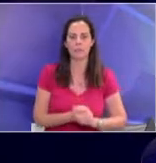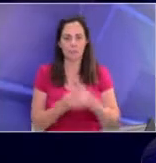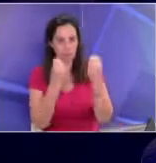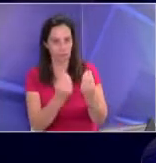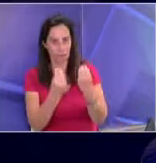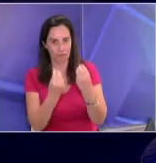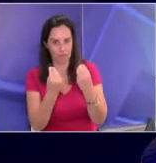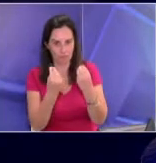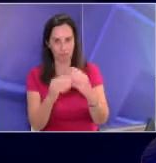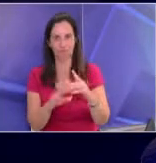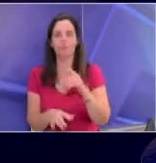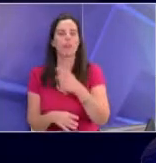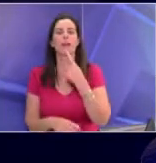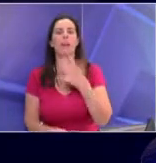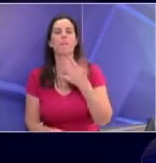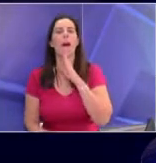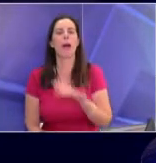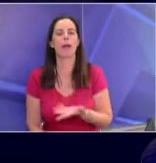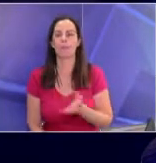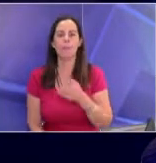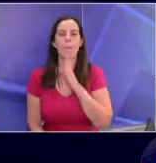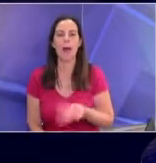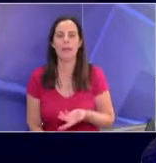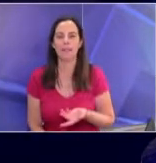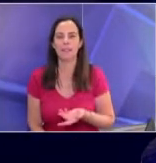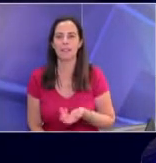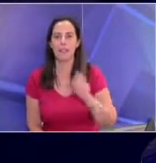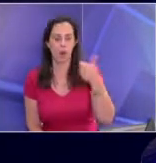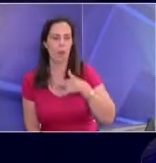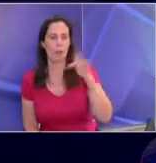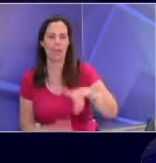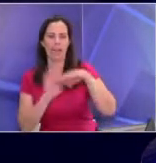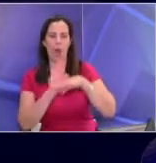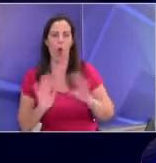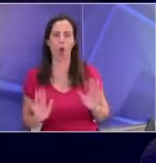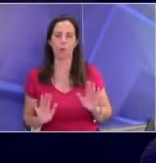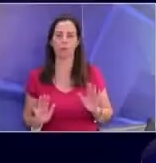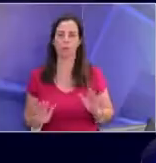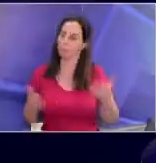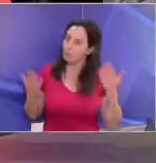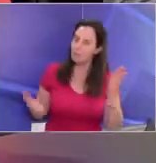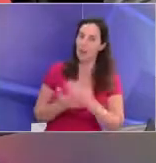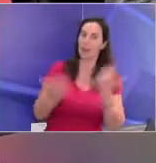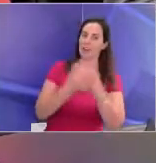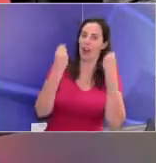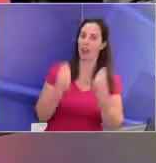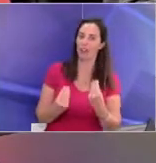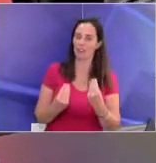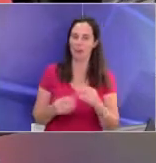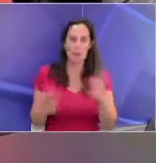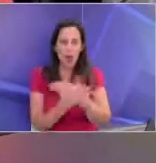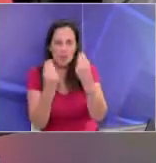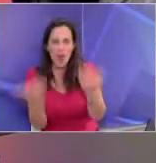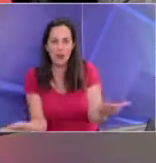רגע, שנייה, אני כבר נותן לך. דרור, תגיד לי מה הבעיה, תקשיב, מה אתה רוצה? קודם כל, אני מתנגד לחוק. כבר חדשות טובות. מה